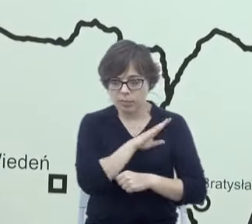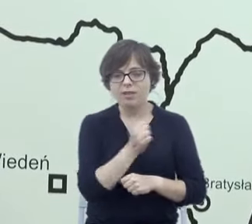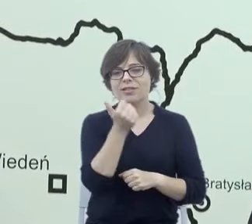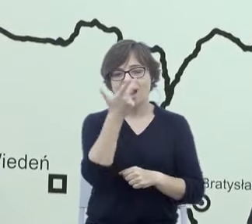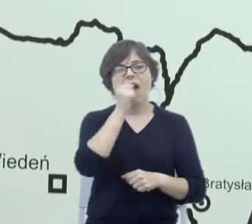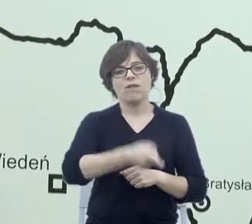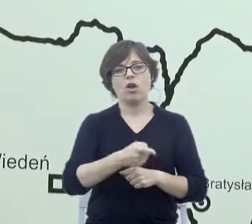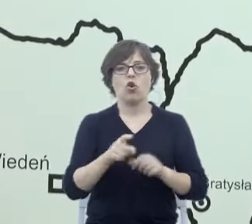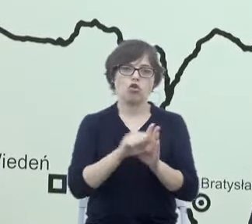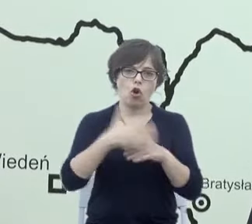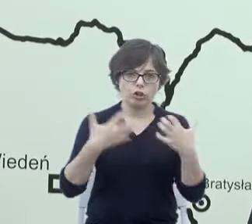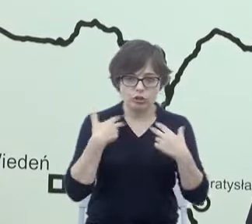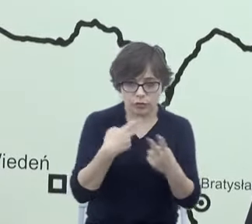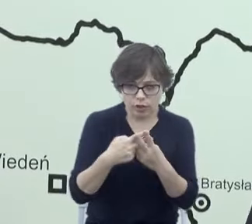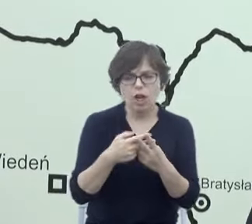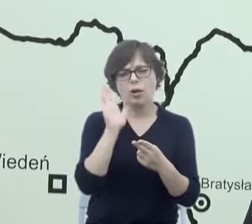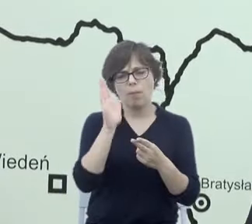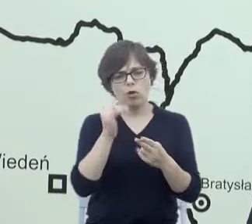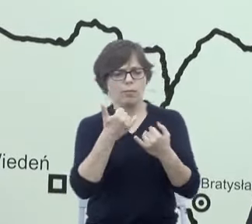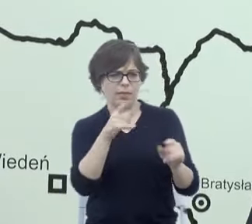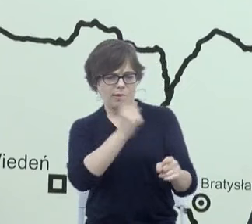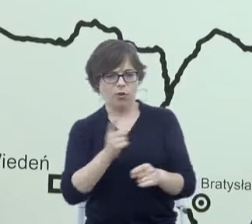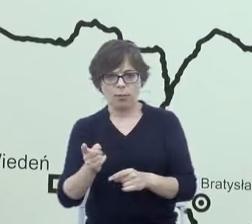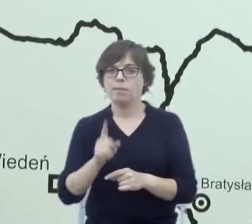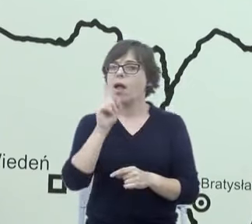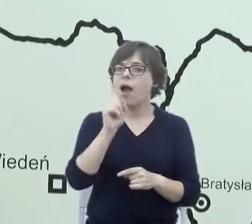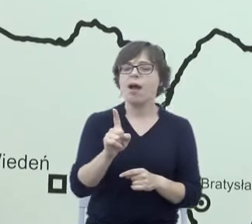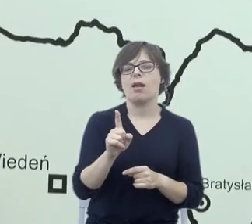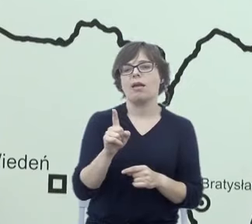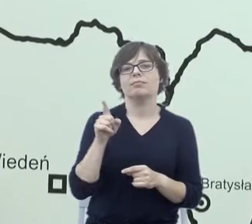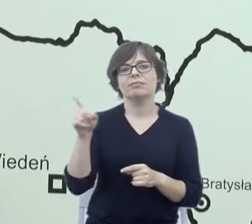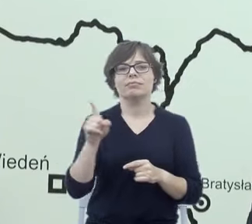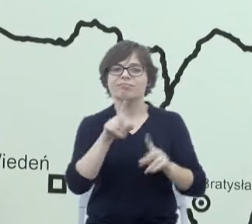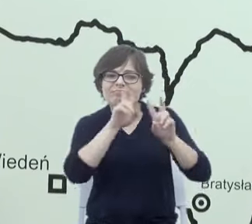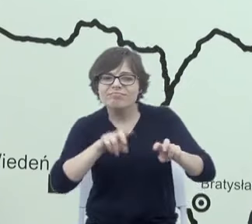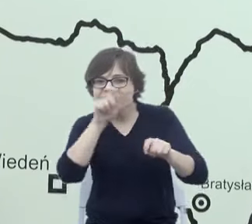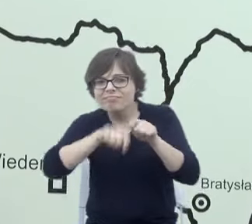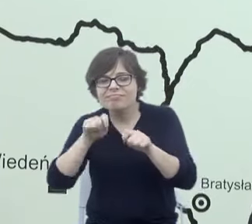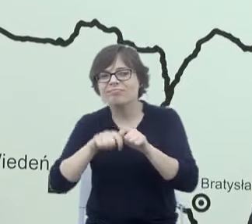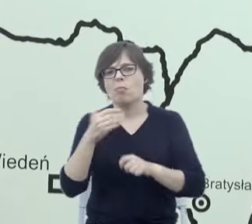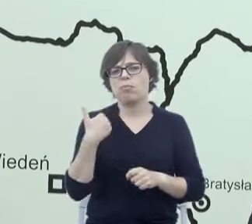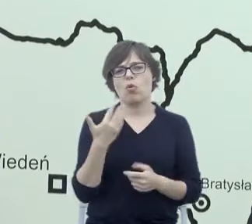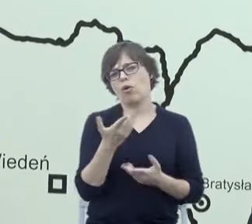i tam niżej dalej w dół, ale w sposób bardzo niechlujny i bardzo niekompetentny przeprowadzono to